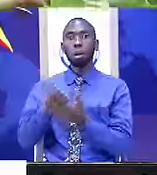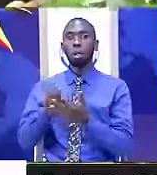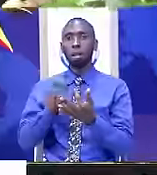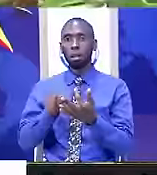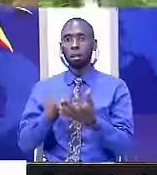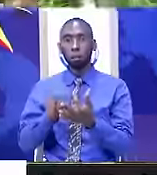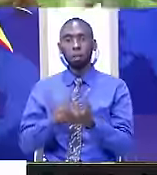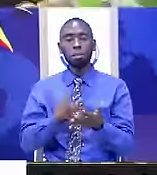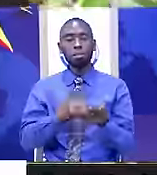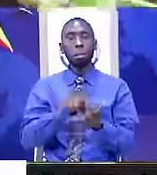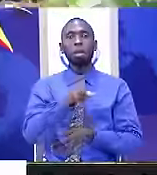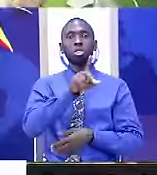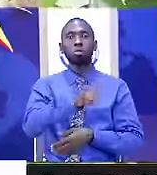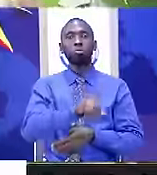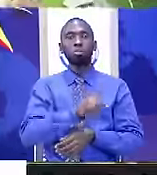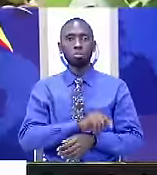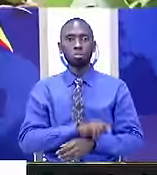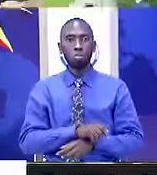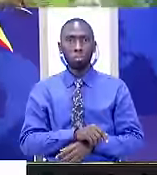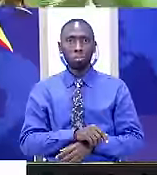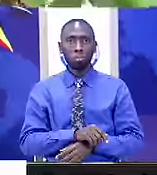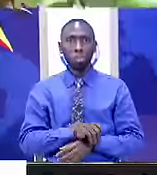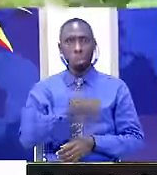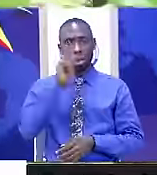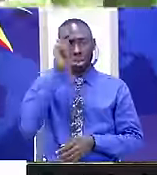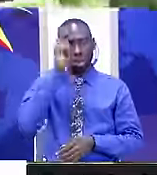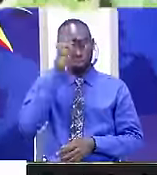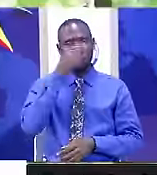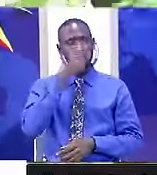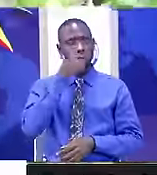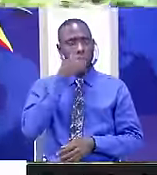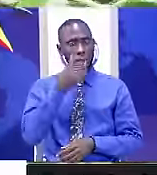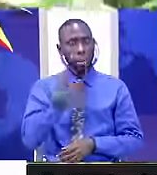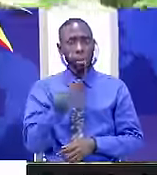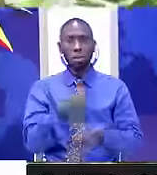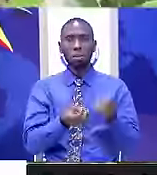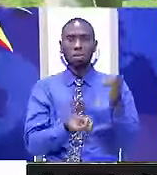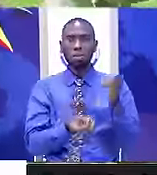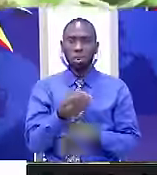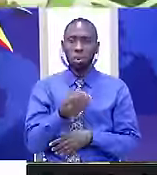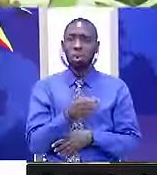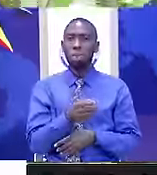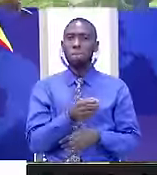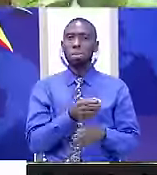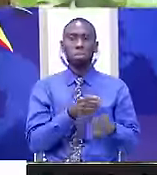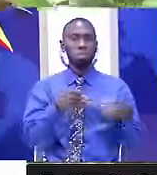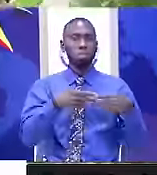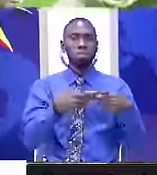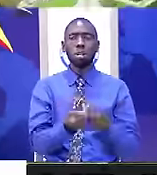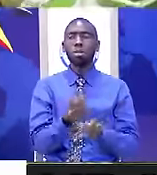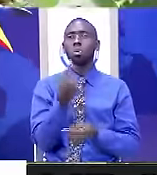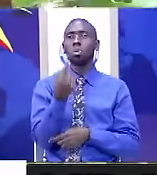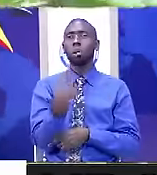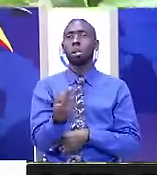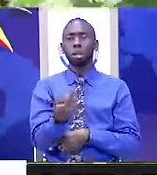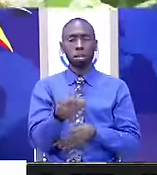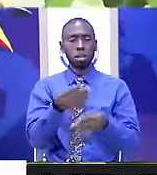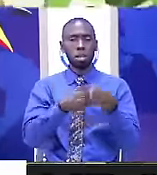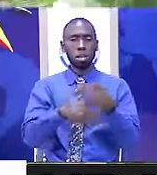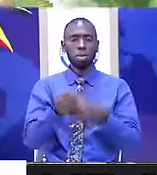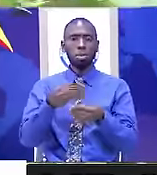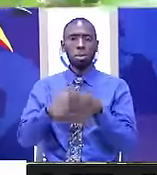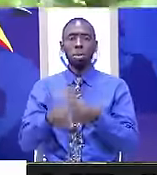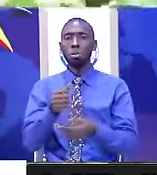Gavumenti etekewo ekifo kimu nga kyekigula emmwanyi. Kati bweteekawo ekifo kimu nemwanyi nga bamanyi nti